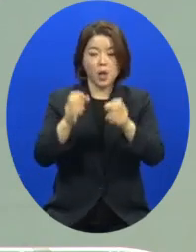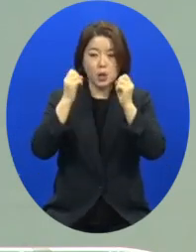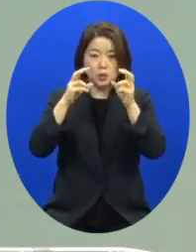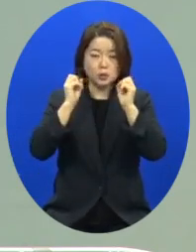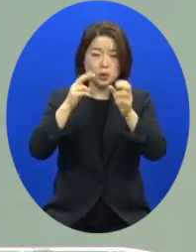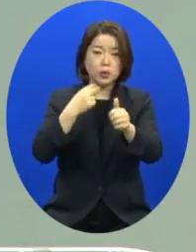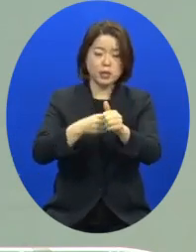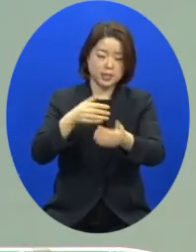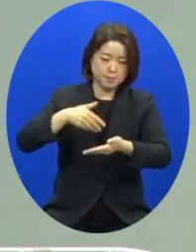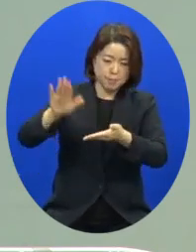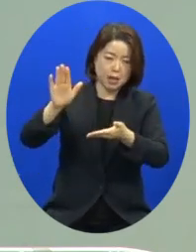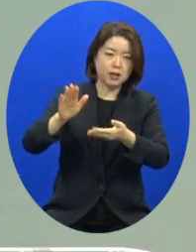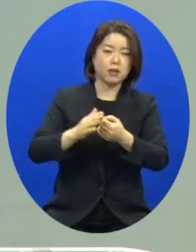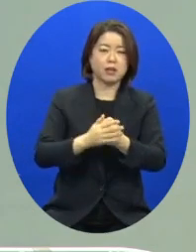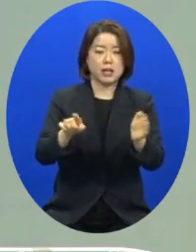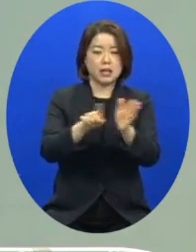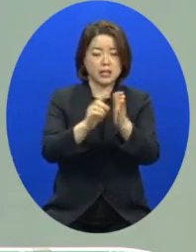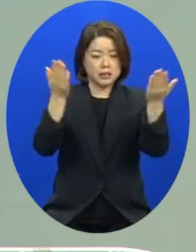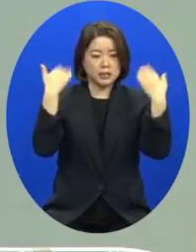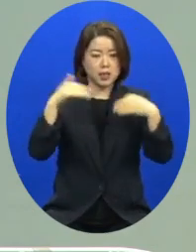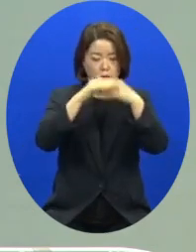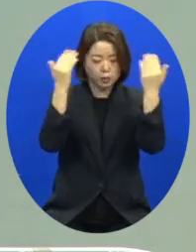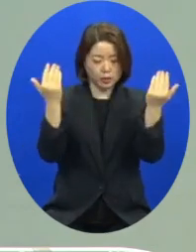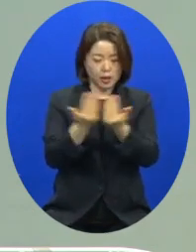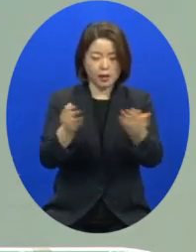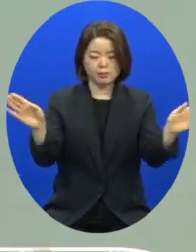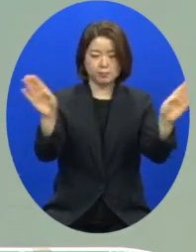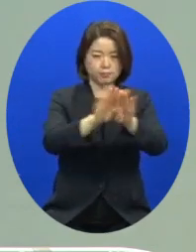쫓겨났어요. 신학교 문 다 닫았어요.